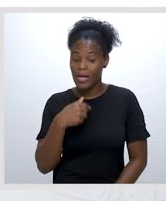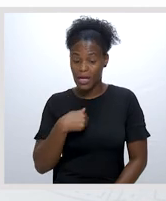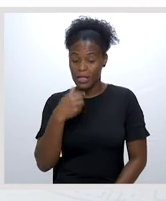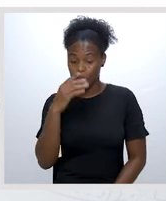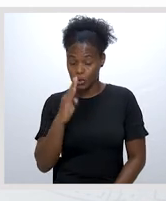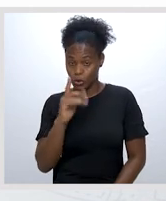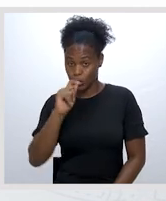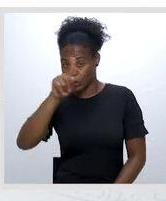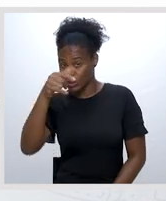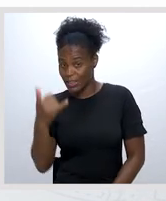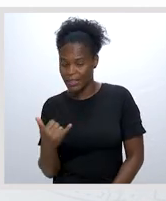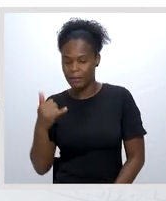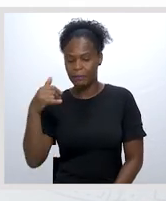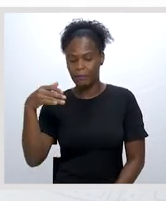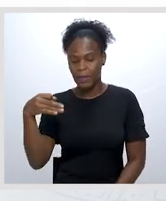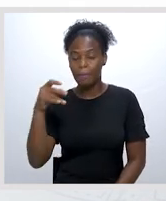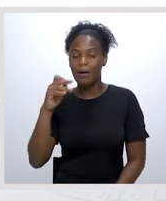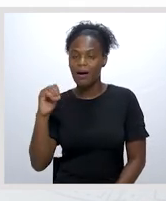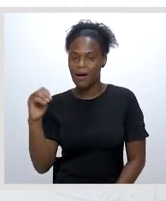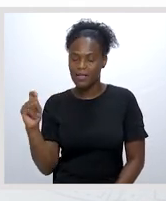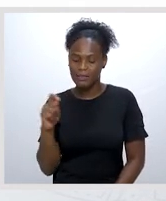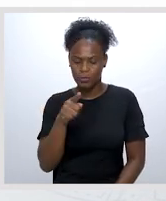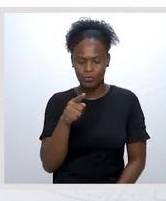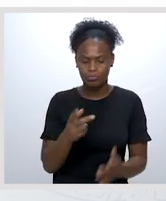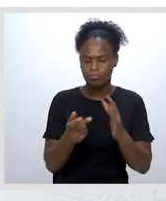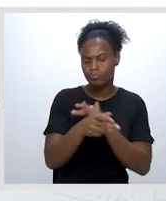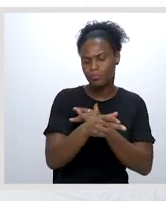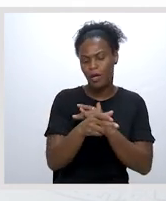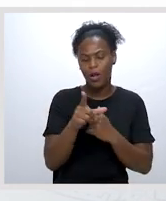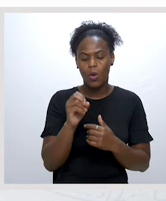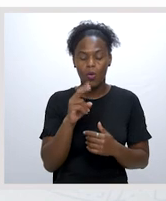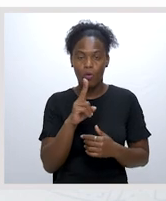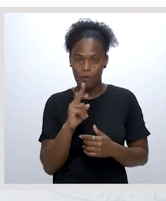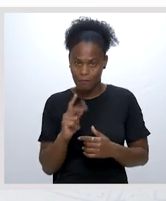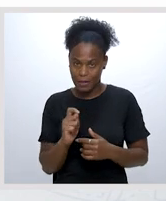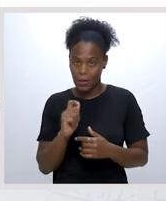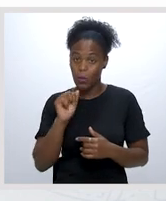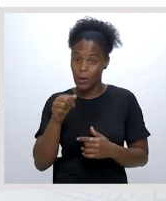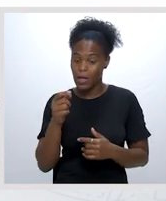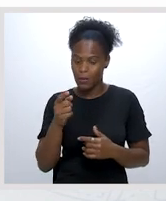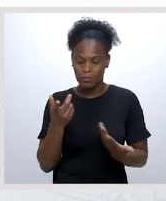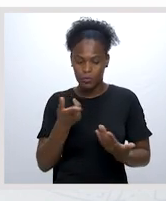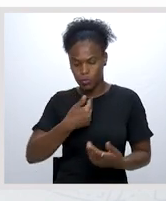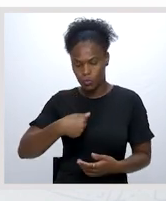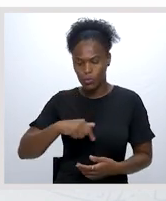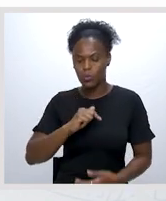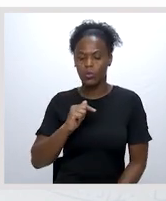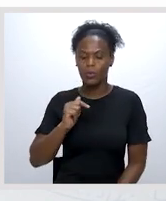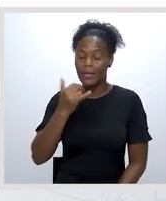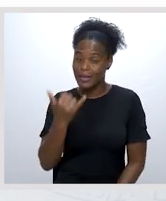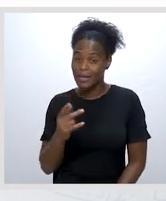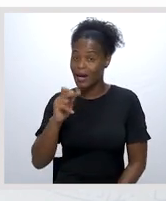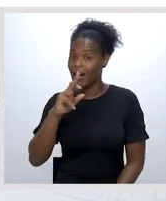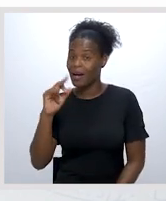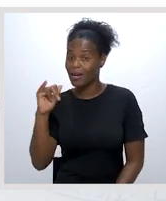C. Vous arrivez au Louvre? Oui, nous y arrivons. D. Vous entrez dans ce musée?